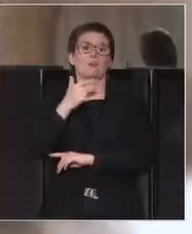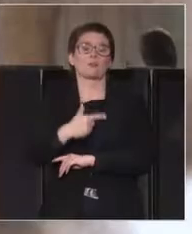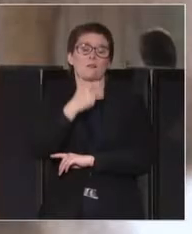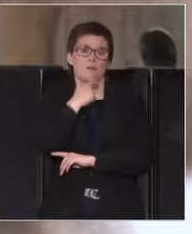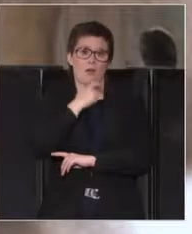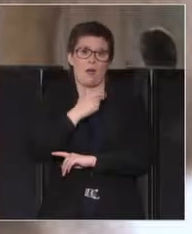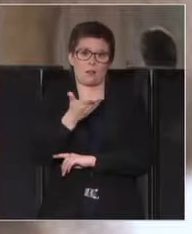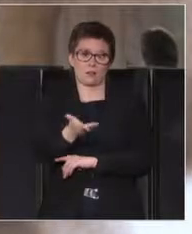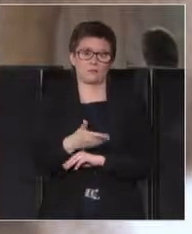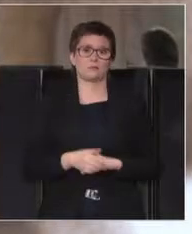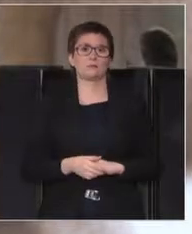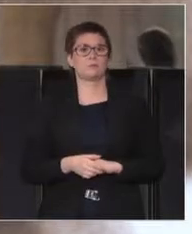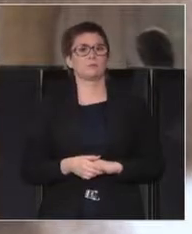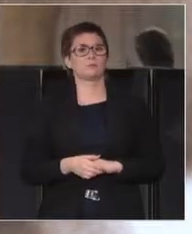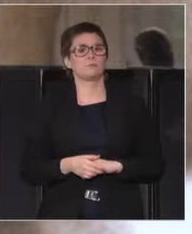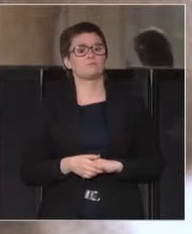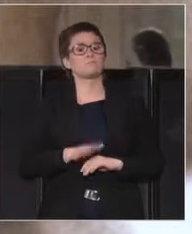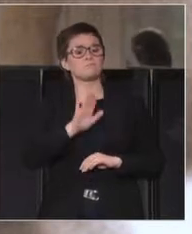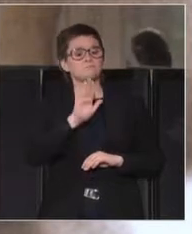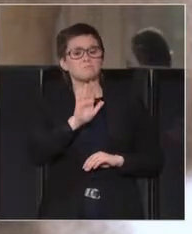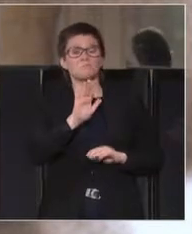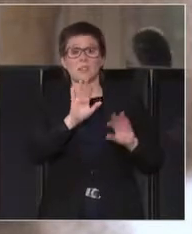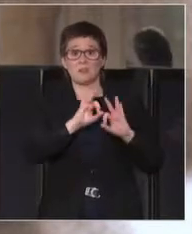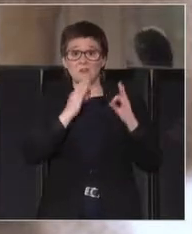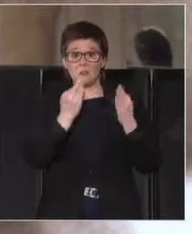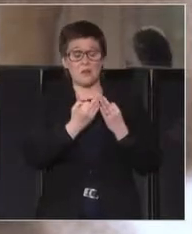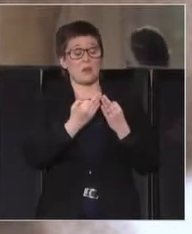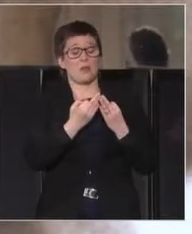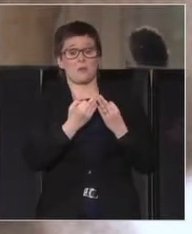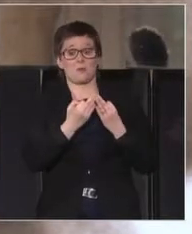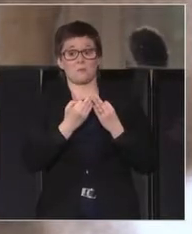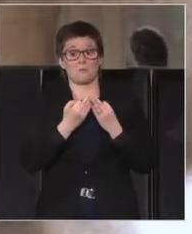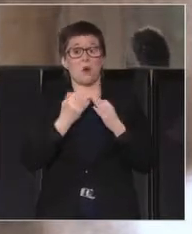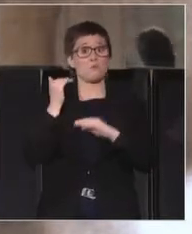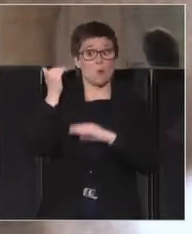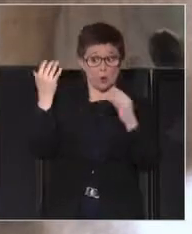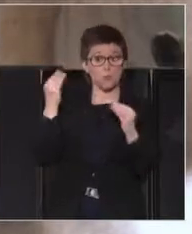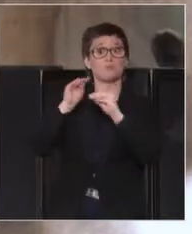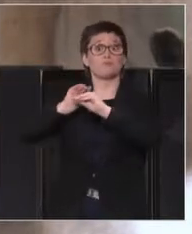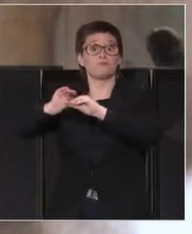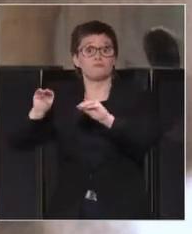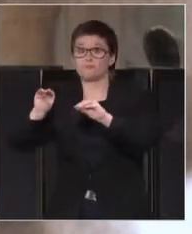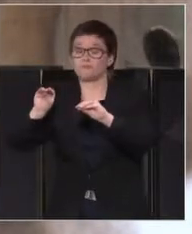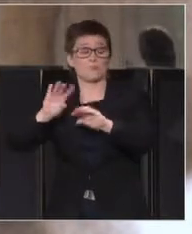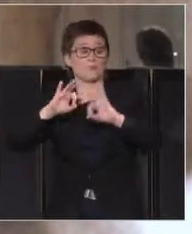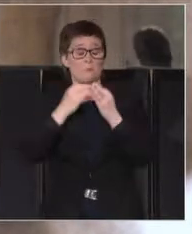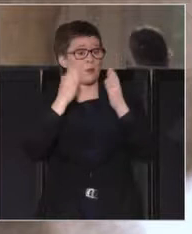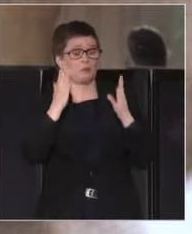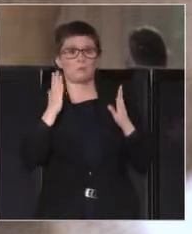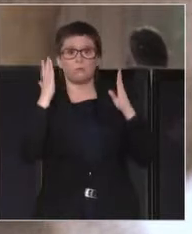Seine Familie wurde auch nach dem Tod von den lokalen Behörden lange im Ungewissen gelassen.